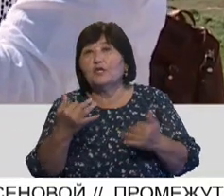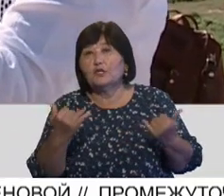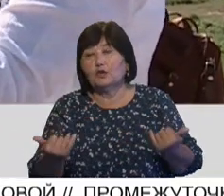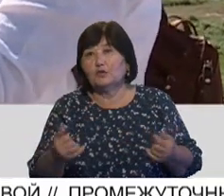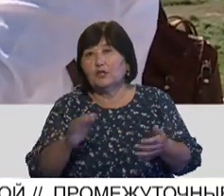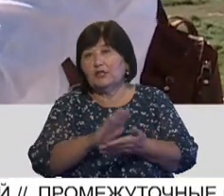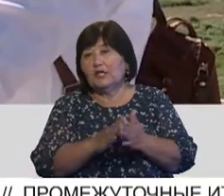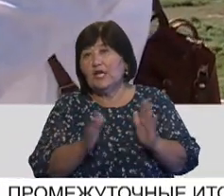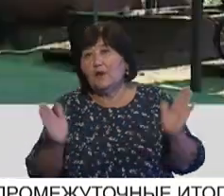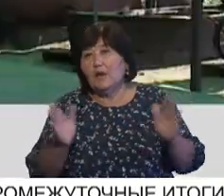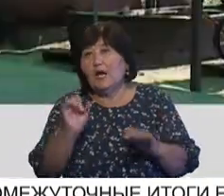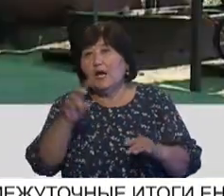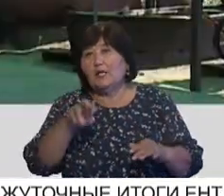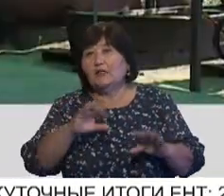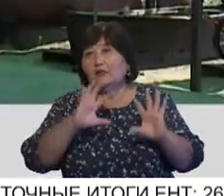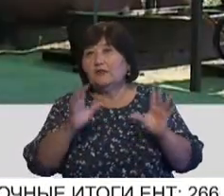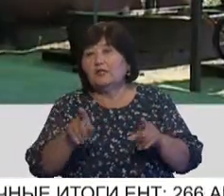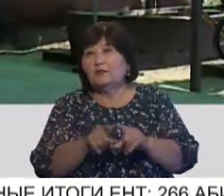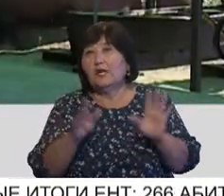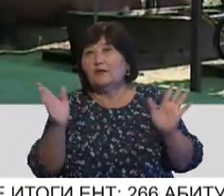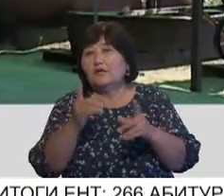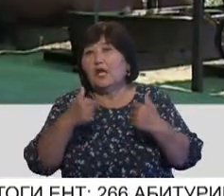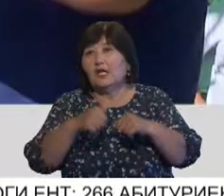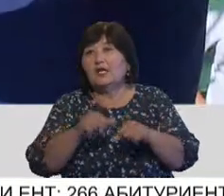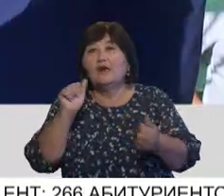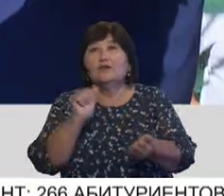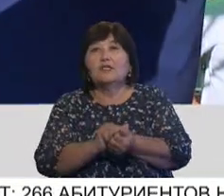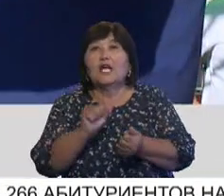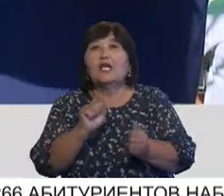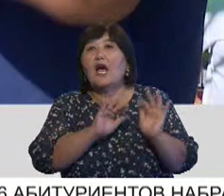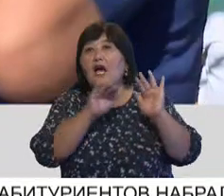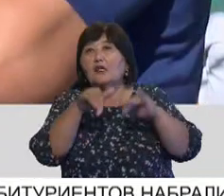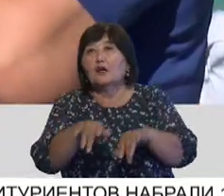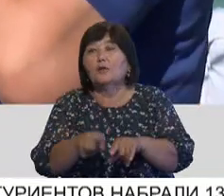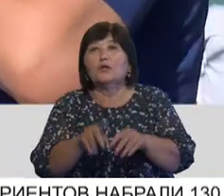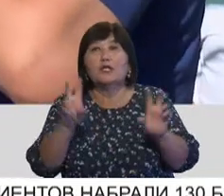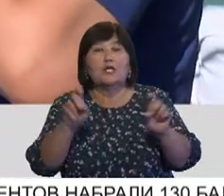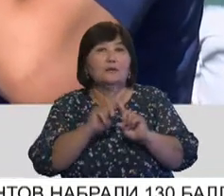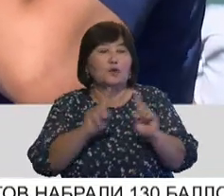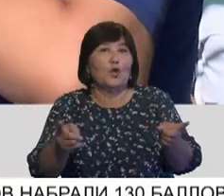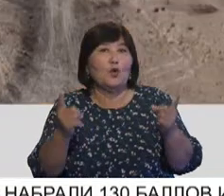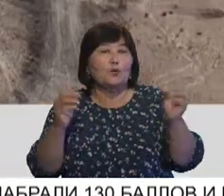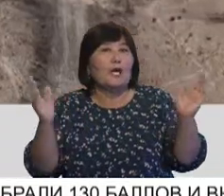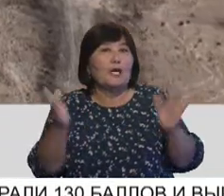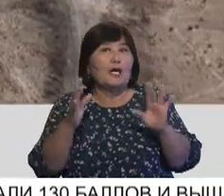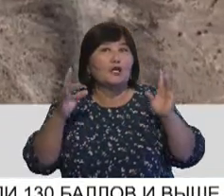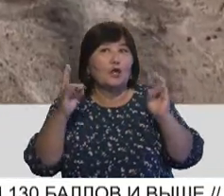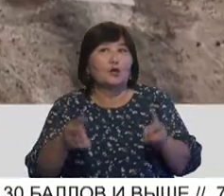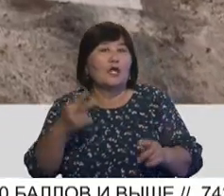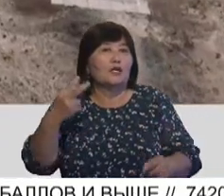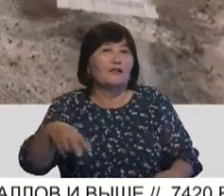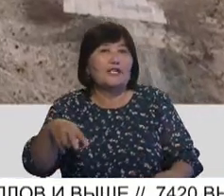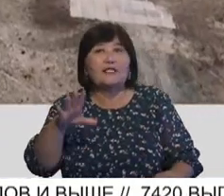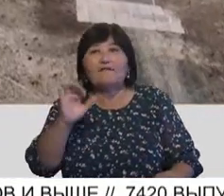сегодняшнее состояние Малого Арала. Всемирная метеорологическая организация высыхания Аральского моря назвала самой крупной экологической катастрофой